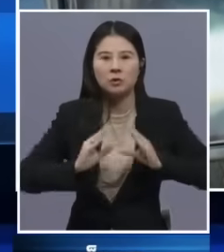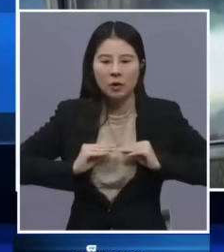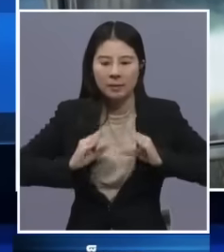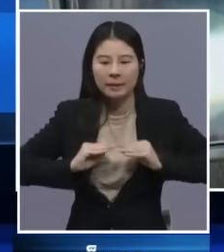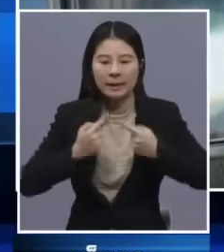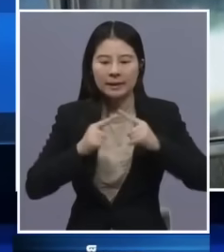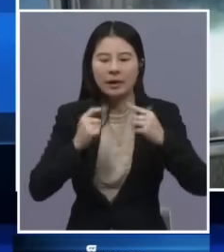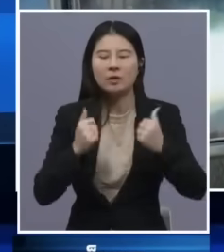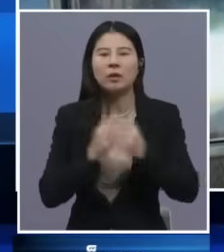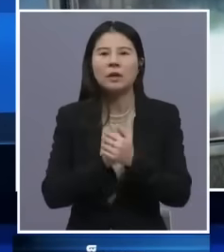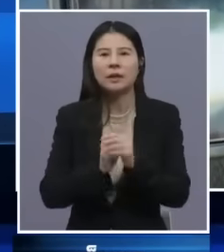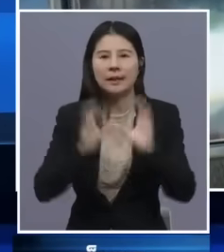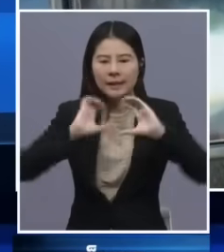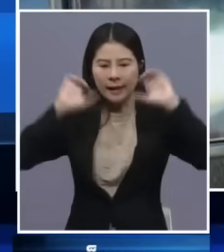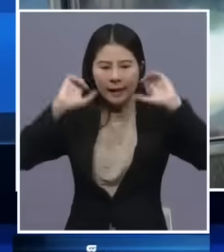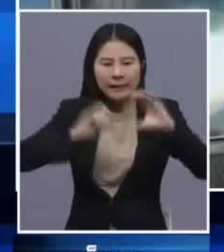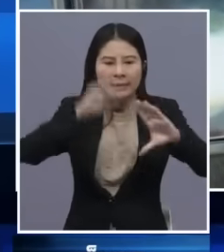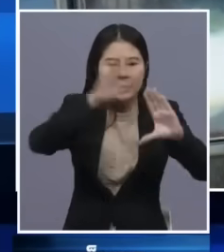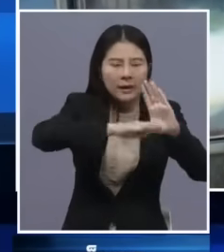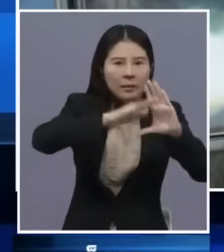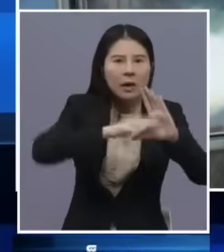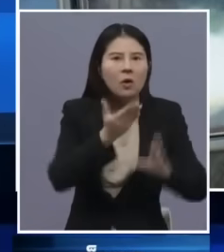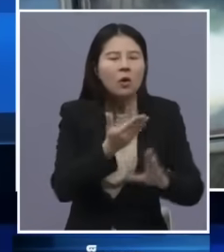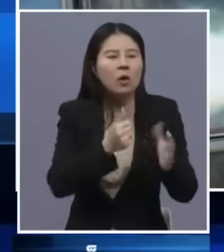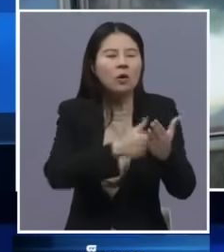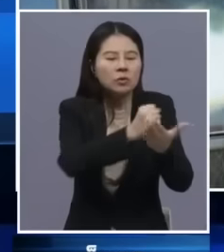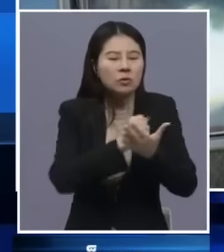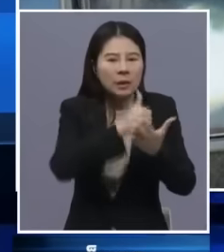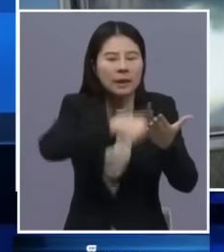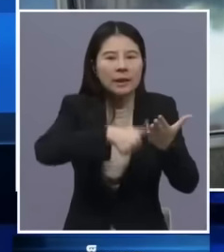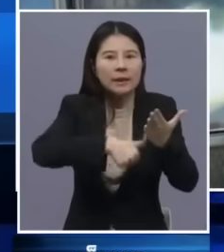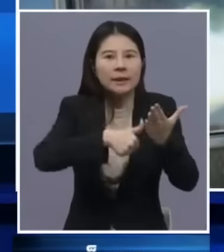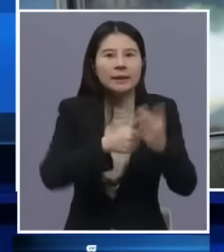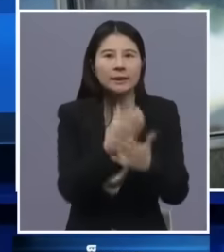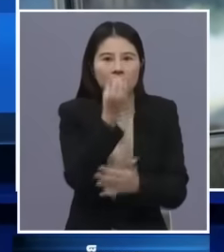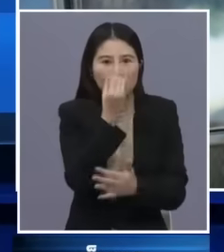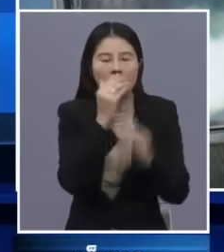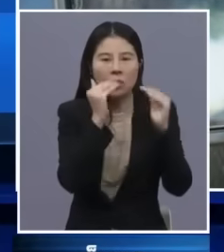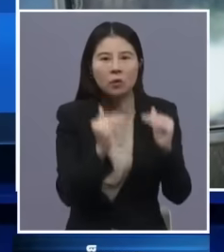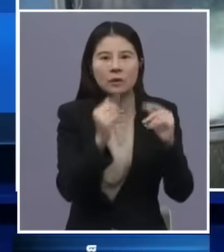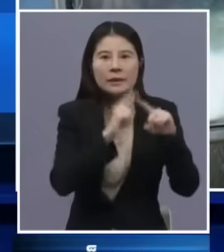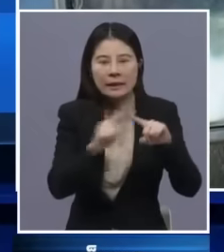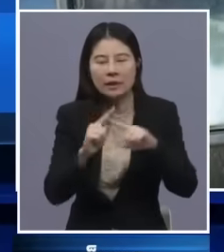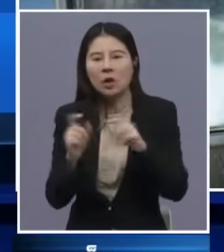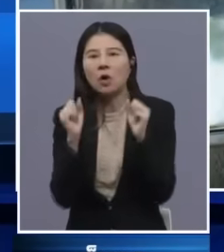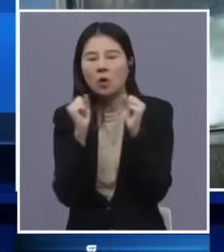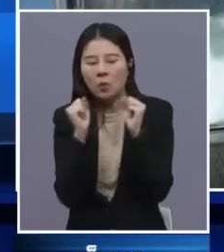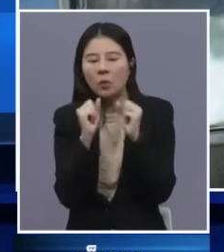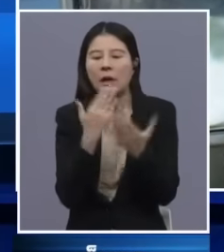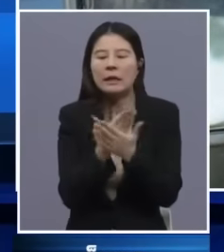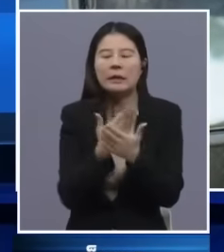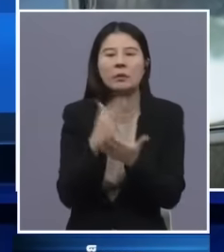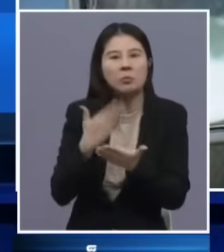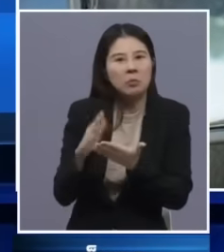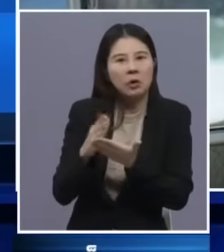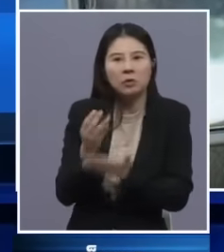ณไม่จ่ายดอกเบี้ยแล้วหรือเปล่า ก็กลัวไงเนี่ยค่ะอันนี้เป็นเหตุการณ์ที่แบบแทบจะเป็นเหตุการณ์แรกเลยนะหลังจากที่มีการเปิดให้ลงทะเบียนหนี้นอกระบบกันคุณผู้ชมคะเ